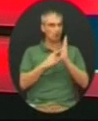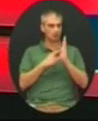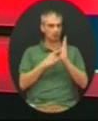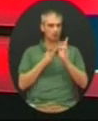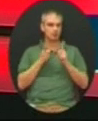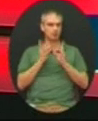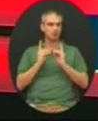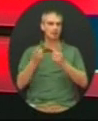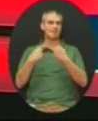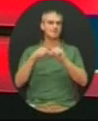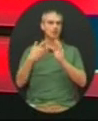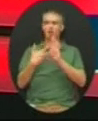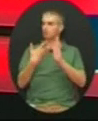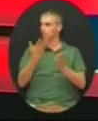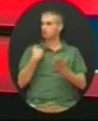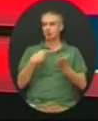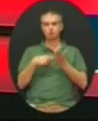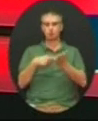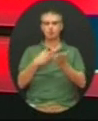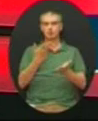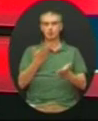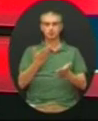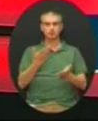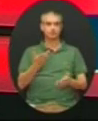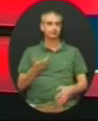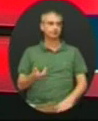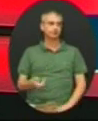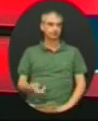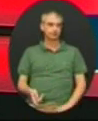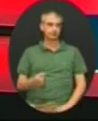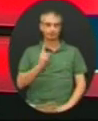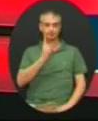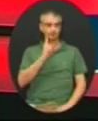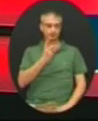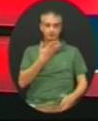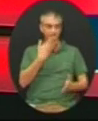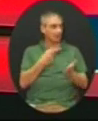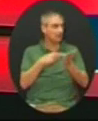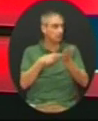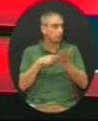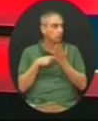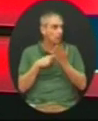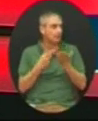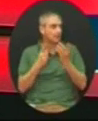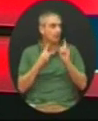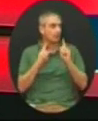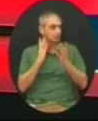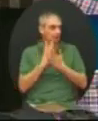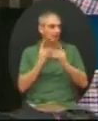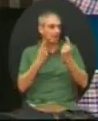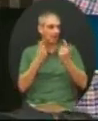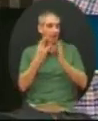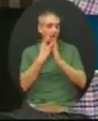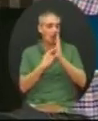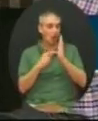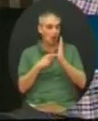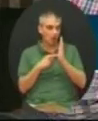דרך ועדת חקירה פרלמנטרית, וגם לא מיעוט. אבל תן לי דוגמה לאירוע כזה